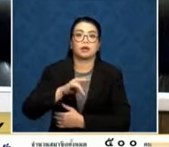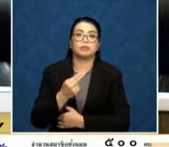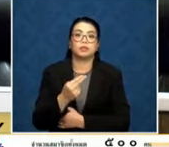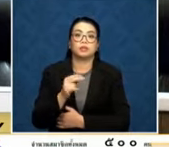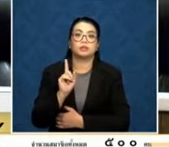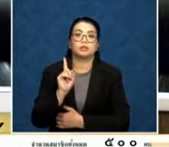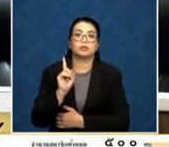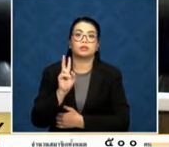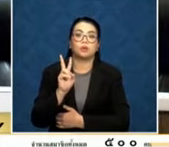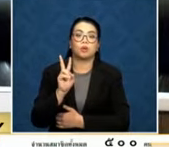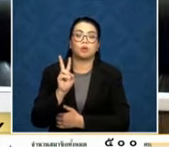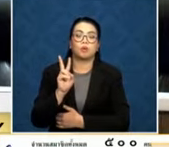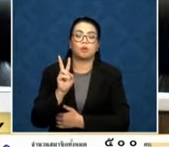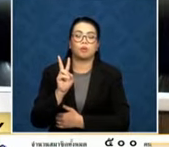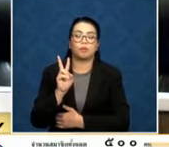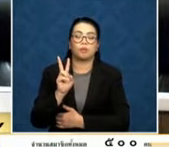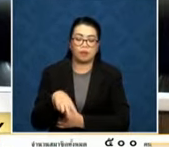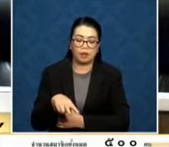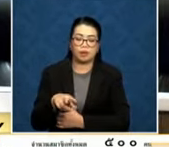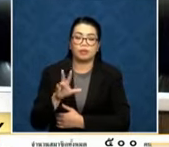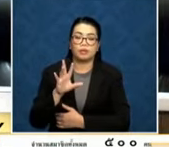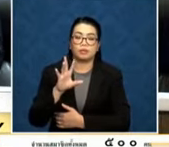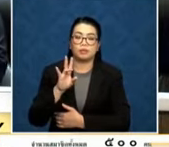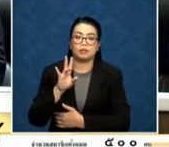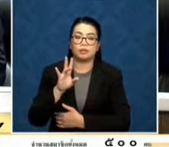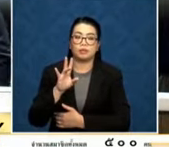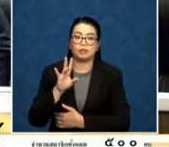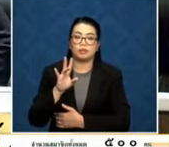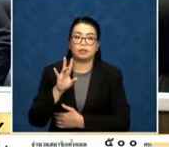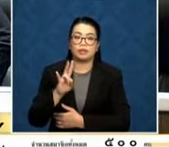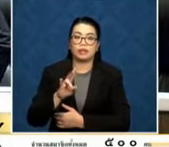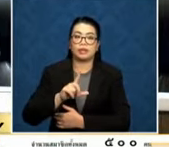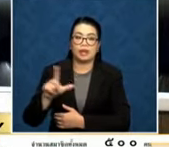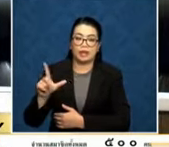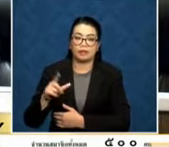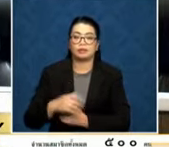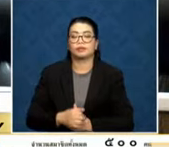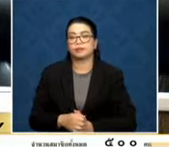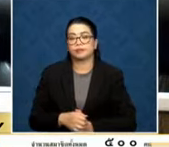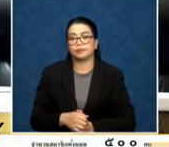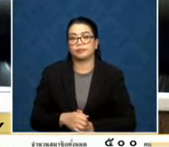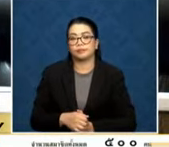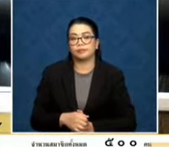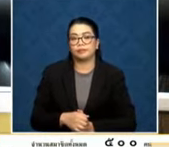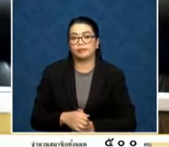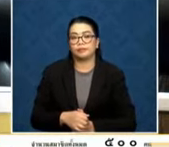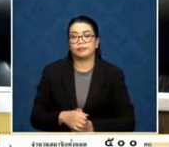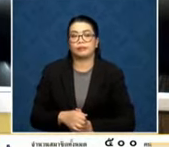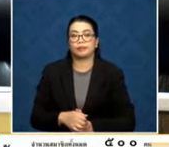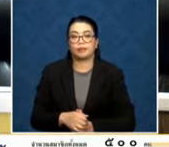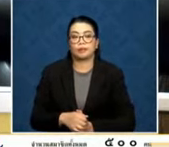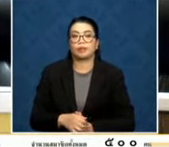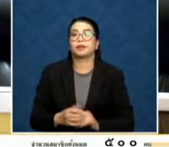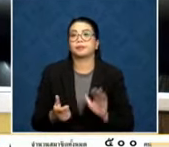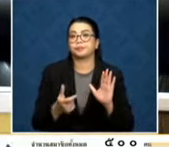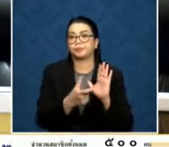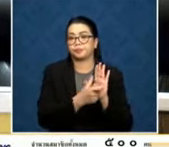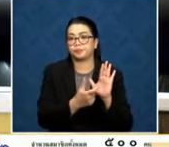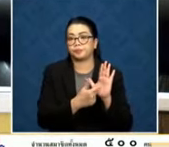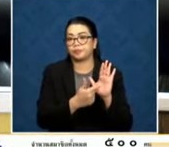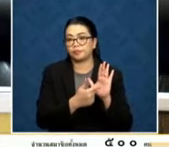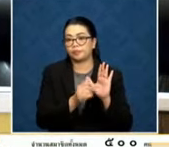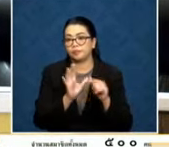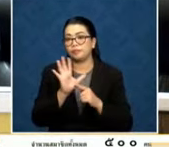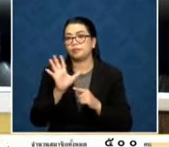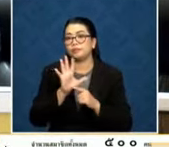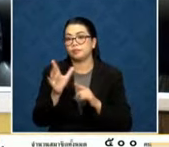152 700เอ่อ 7 7 7ล้านนะครับล้านบาทเนี่ยนะครับตัวนี้นะครับ